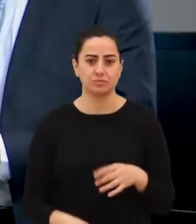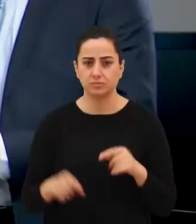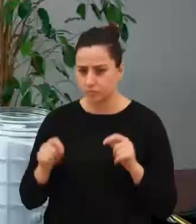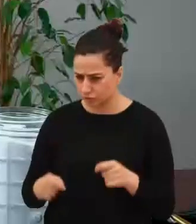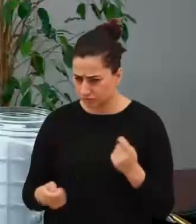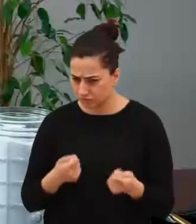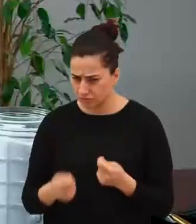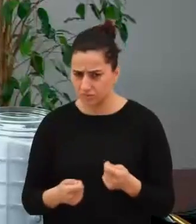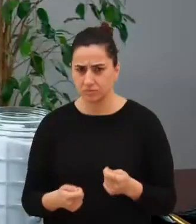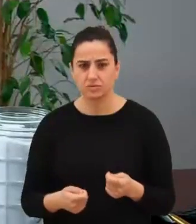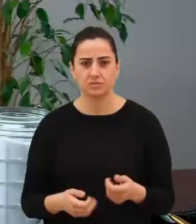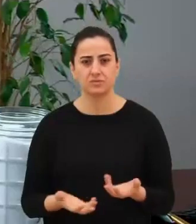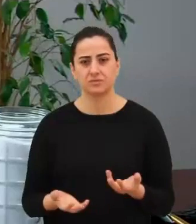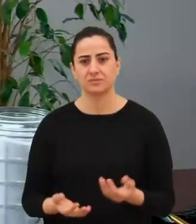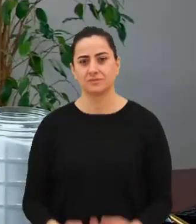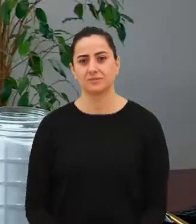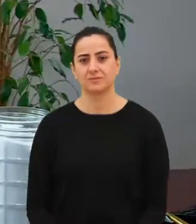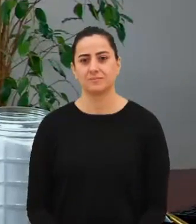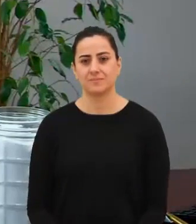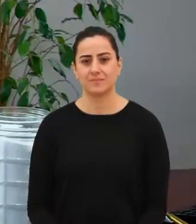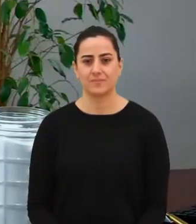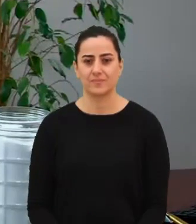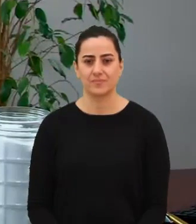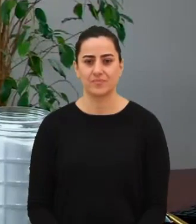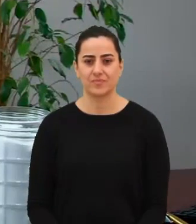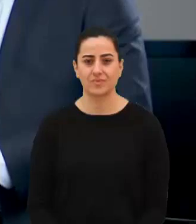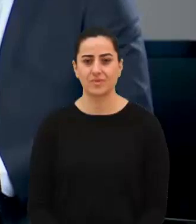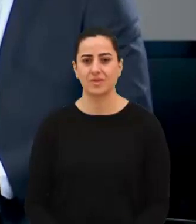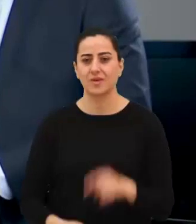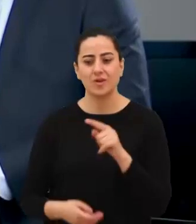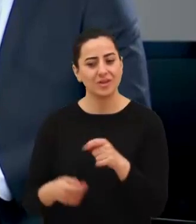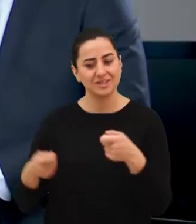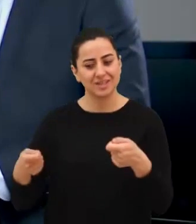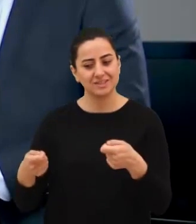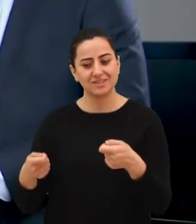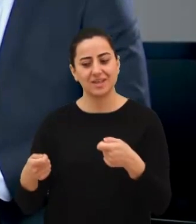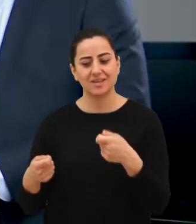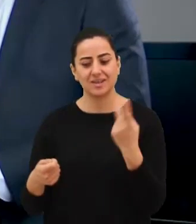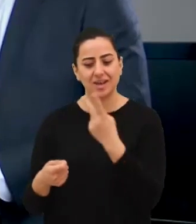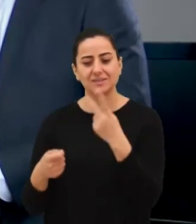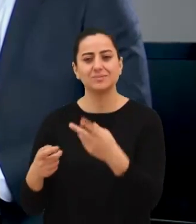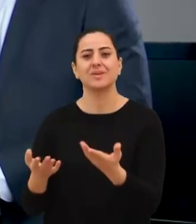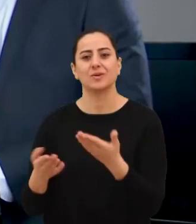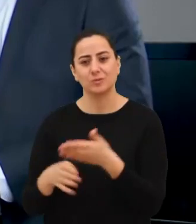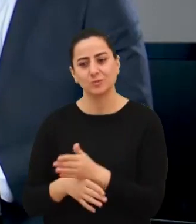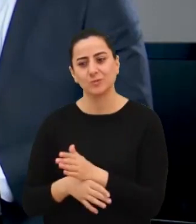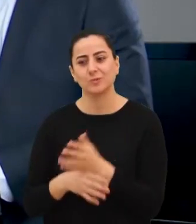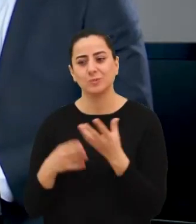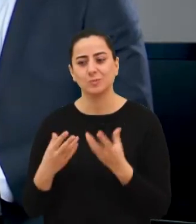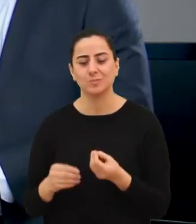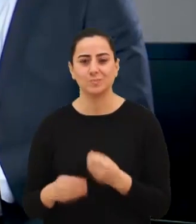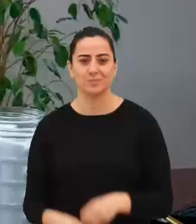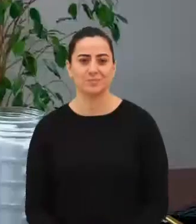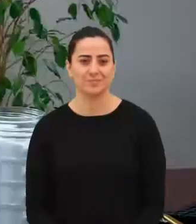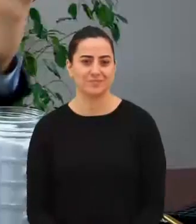mı? Arkadaşlar, o tencere aksesuar olarak masada durmuyor. Bundan